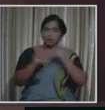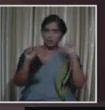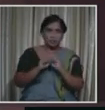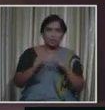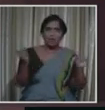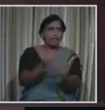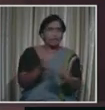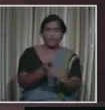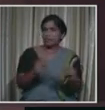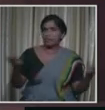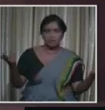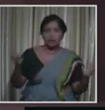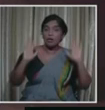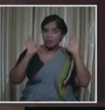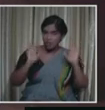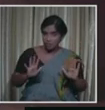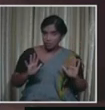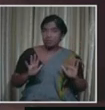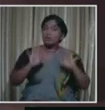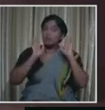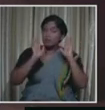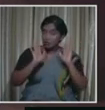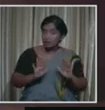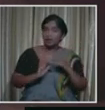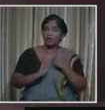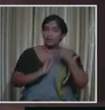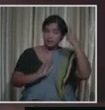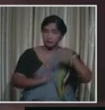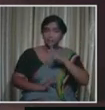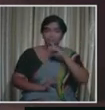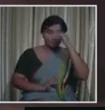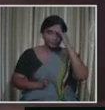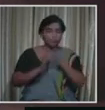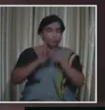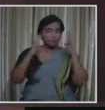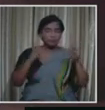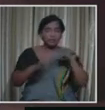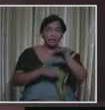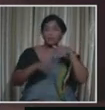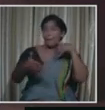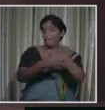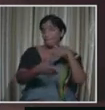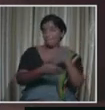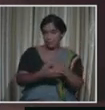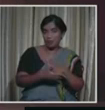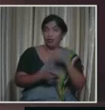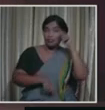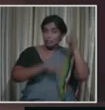getung ti punne, hebe garu ni untuk kata naik itu mana, visala samaje pihdan hati puna.